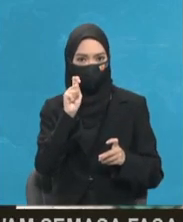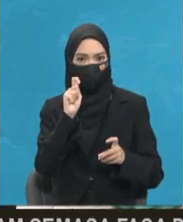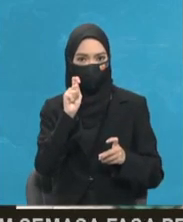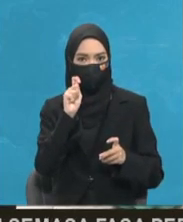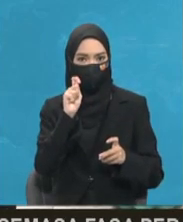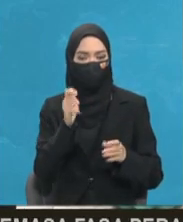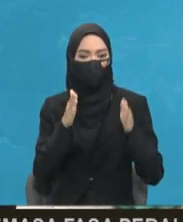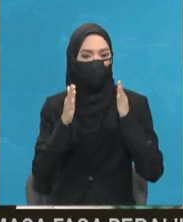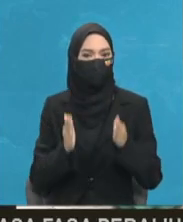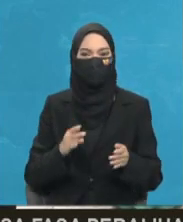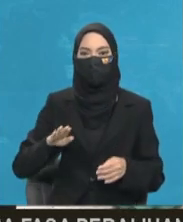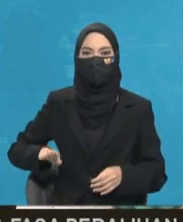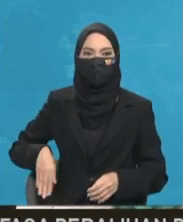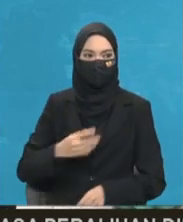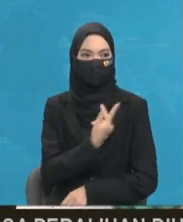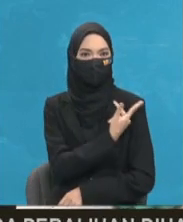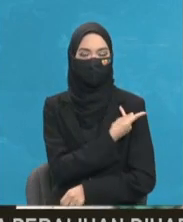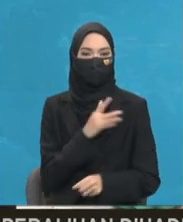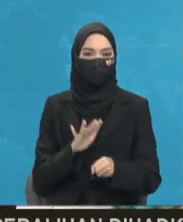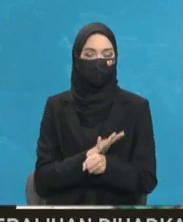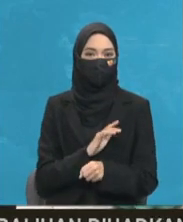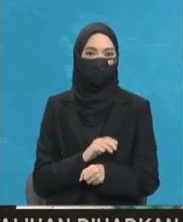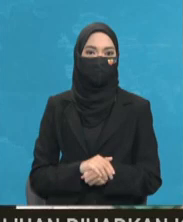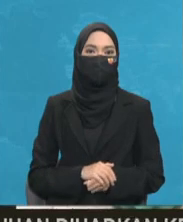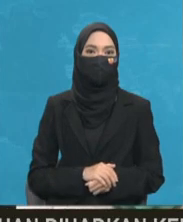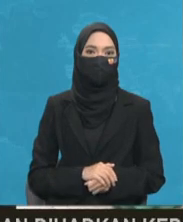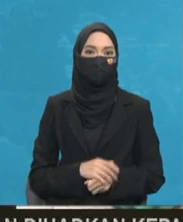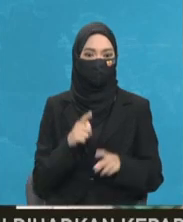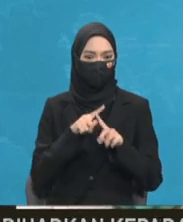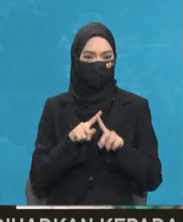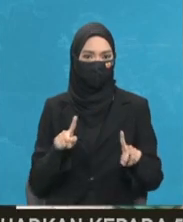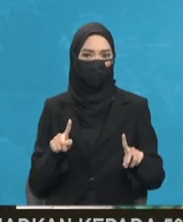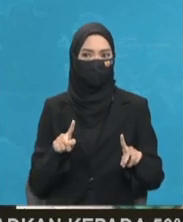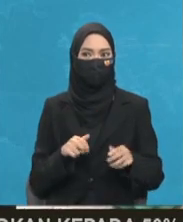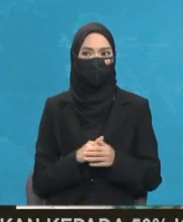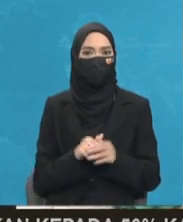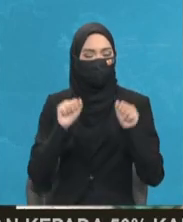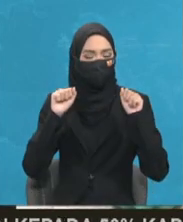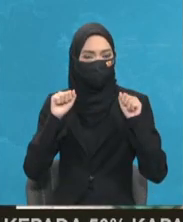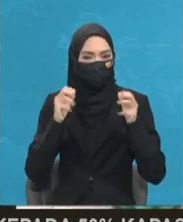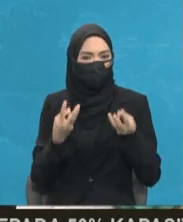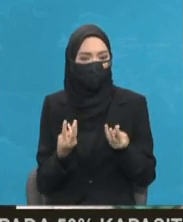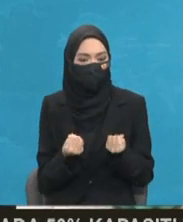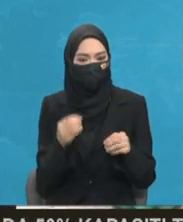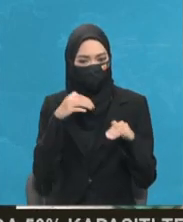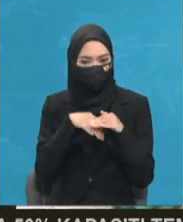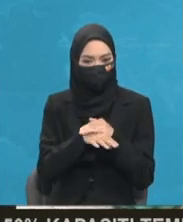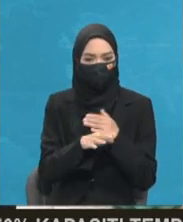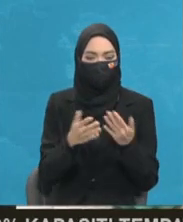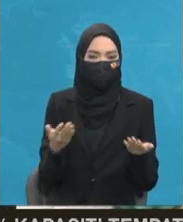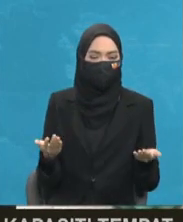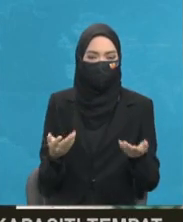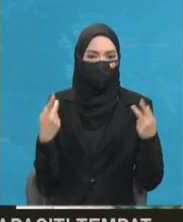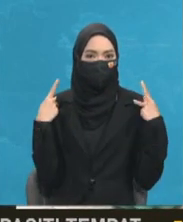melengkapkan vaksinasi mereka tetapi berniat untuk memasuki mana-mana premis kerajaan dan